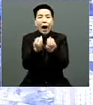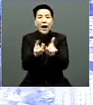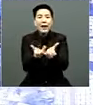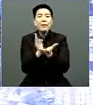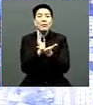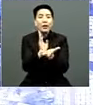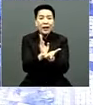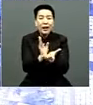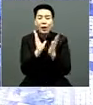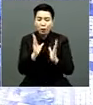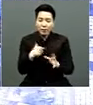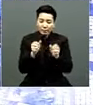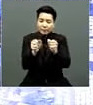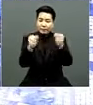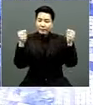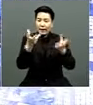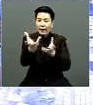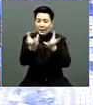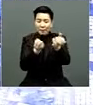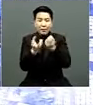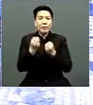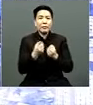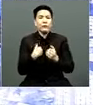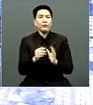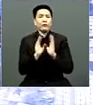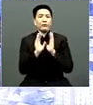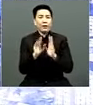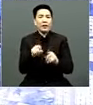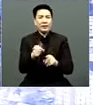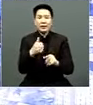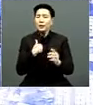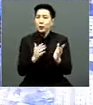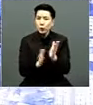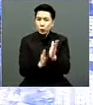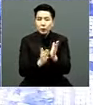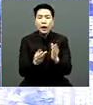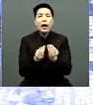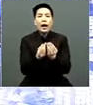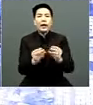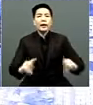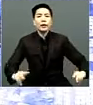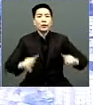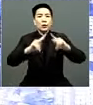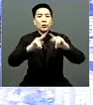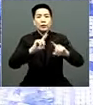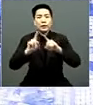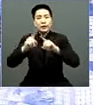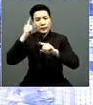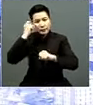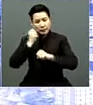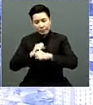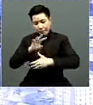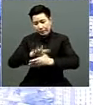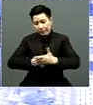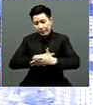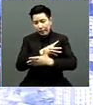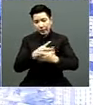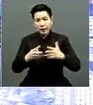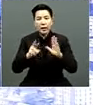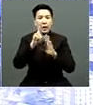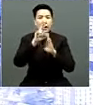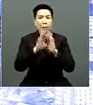แล้วก็ฝากว่าจะฝากการบ้านนี้ให้กับทางรัฐมนตรีทุกกระทรวงนะครับได้สั่งการให้ออกแบบวางแผนการทำงานในระ